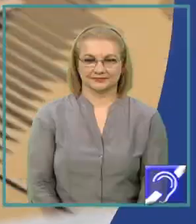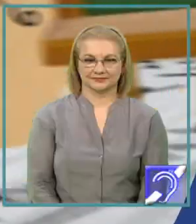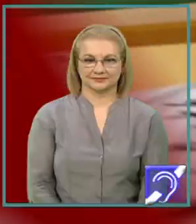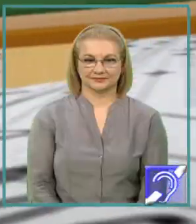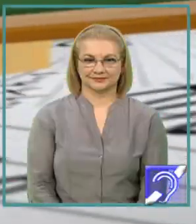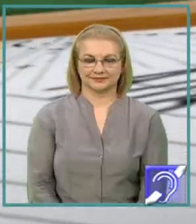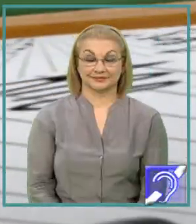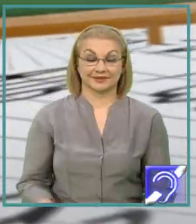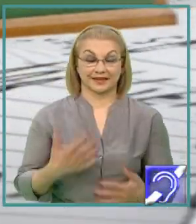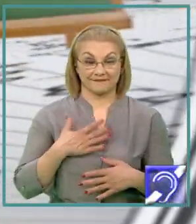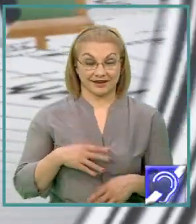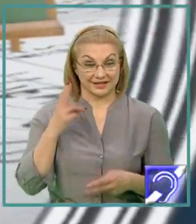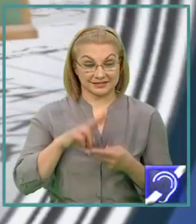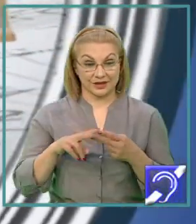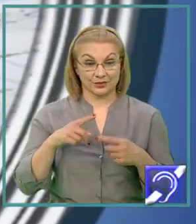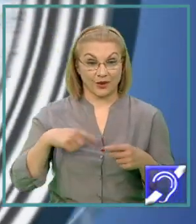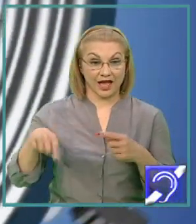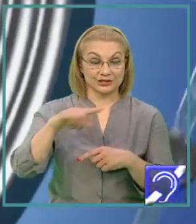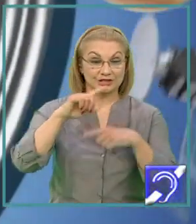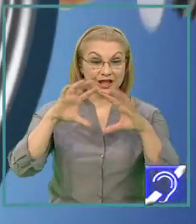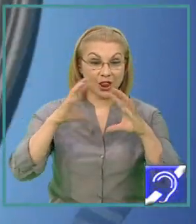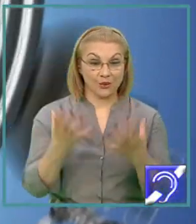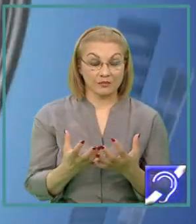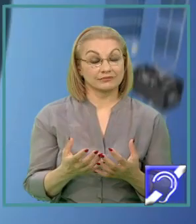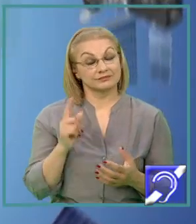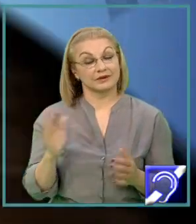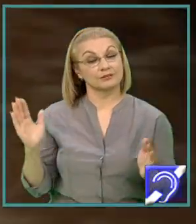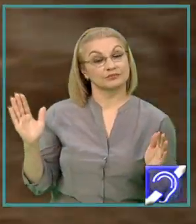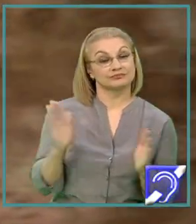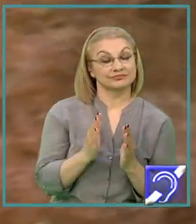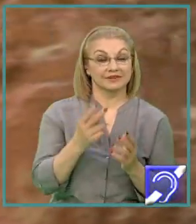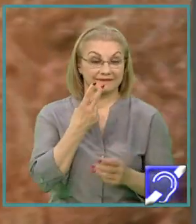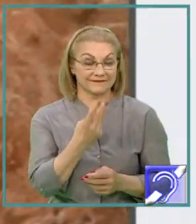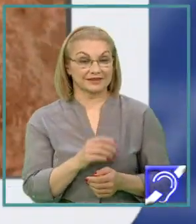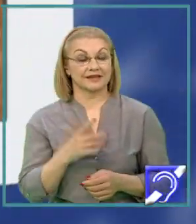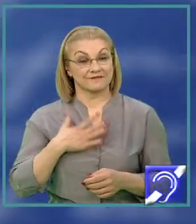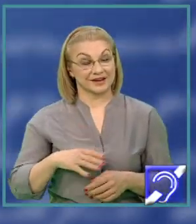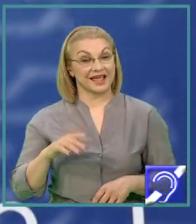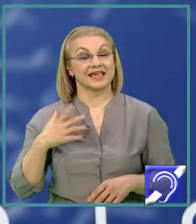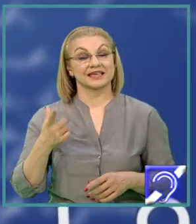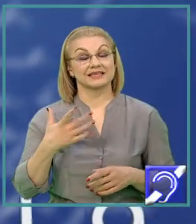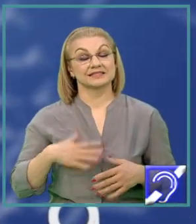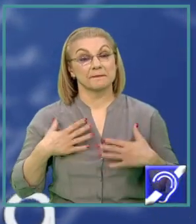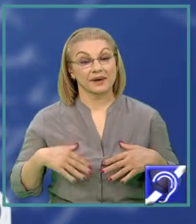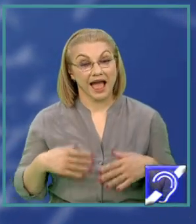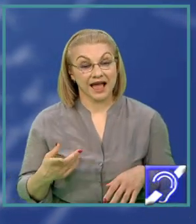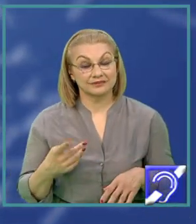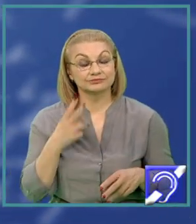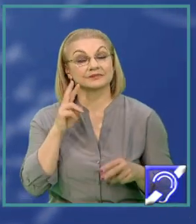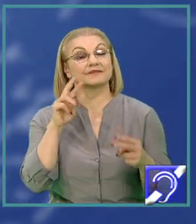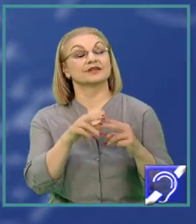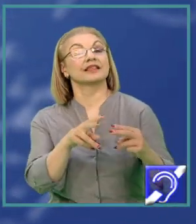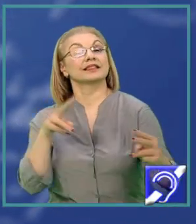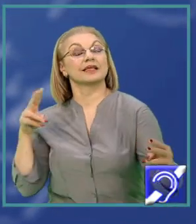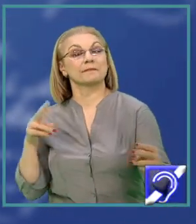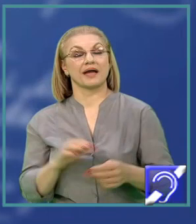Voiești a cunoaște lumea? Privește-o de aproape. Voiești să-ți placă? Privește-o de departe, zicea Ile